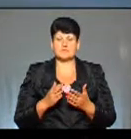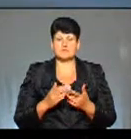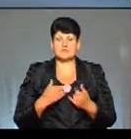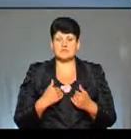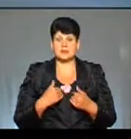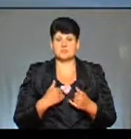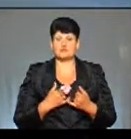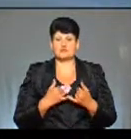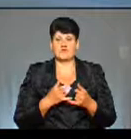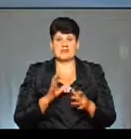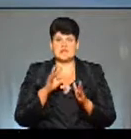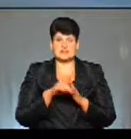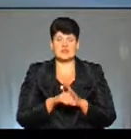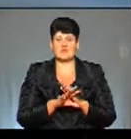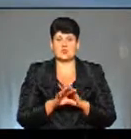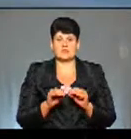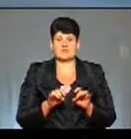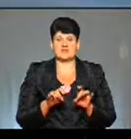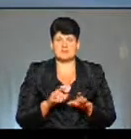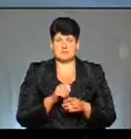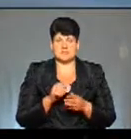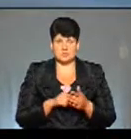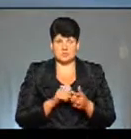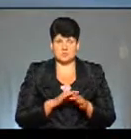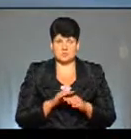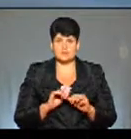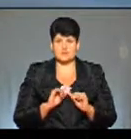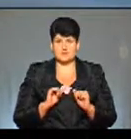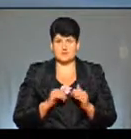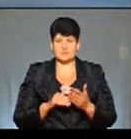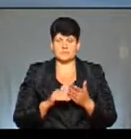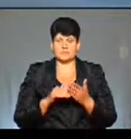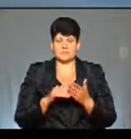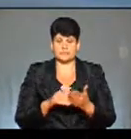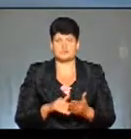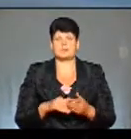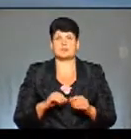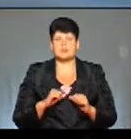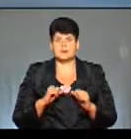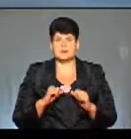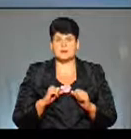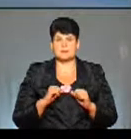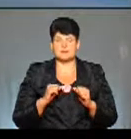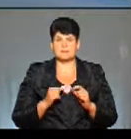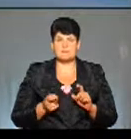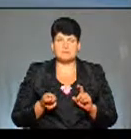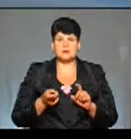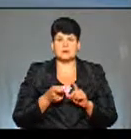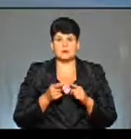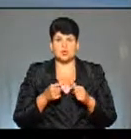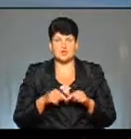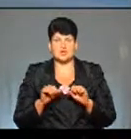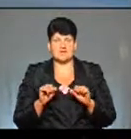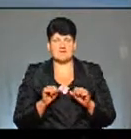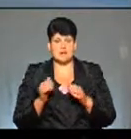повноваження не входить вирішення цього питання повністю, ну, ми намагаємося допомогти, розумієте? Ми допомагаємося підключити і органи влади,